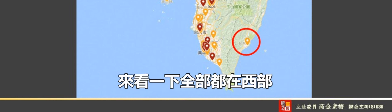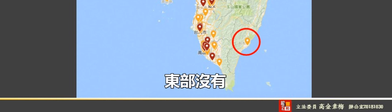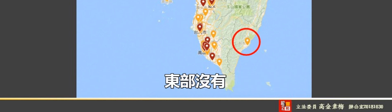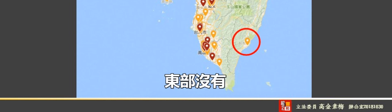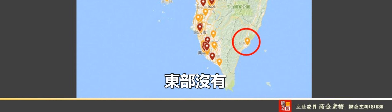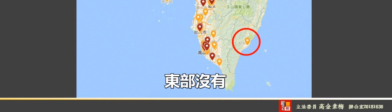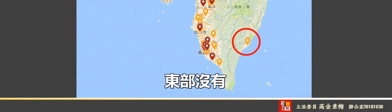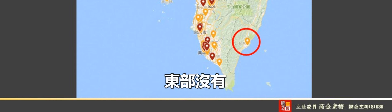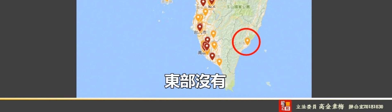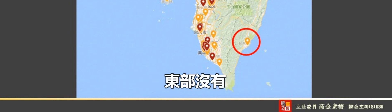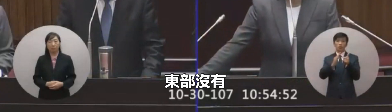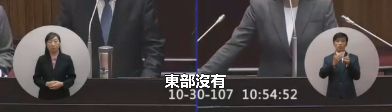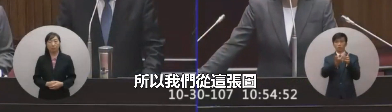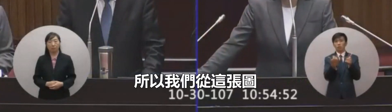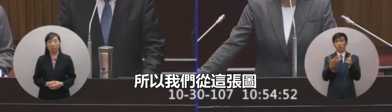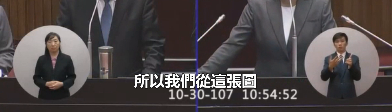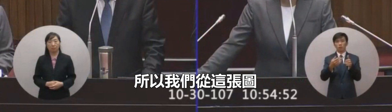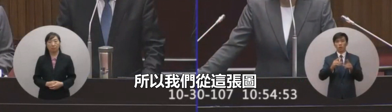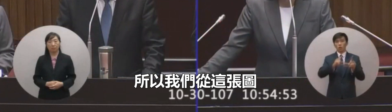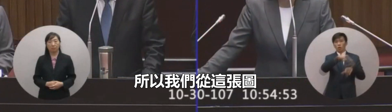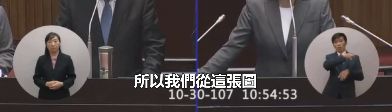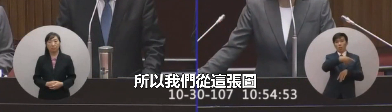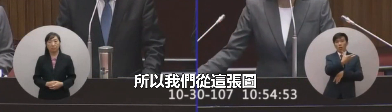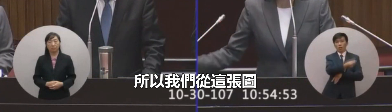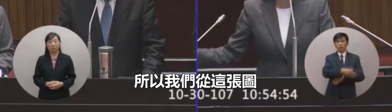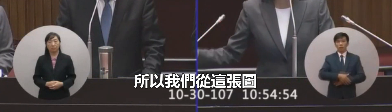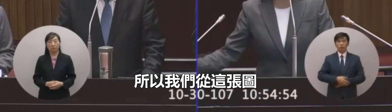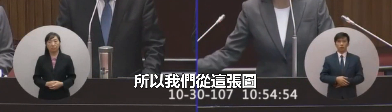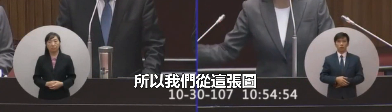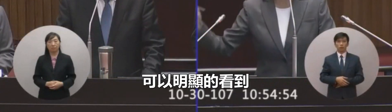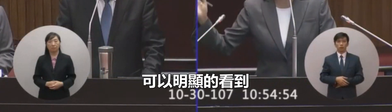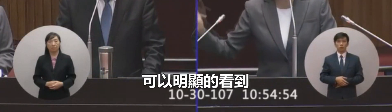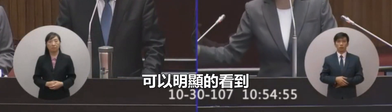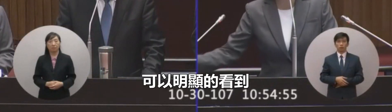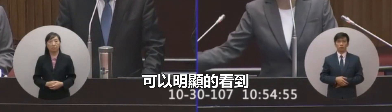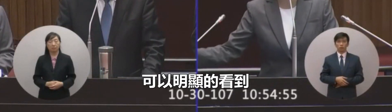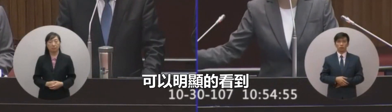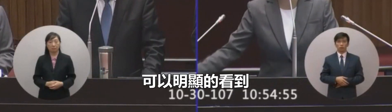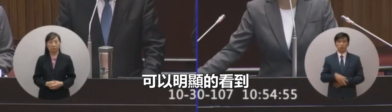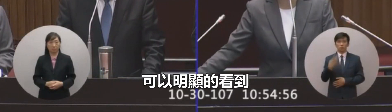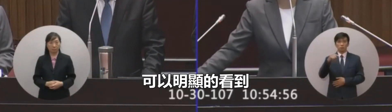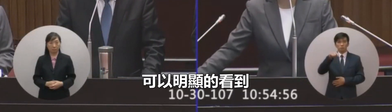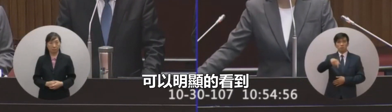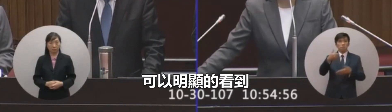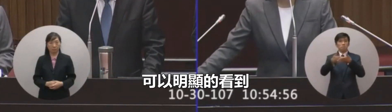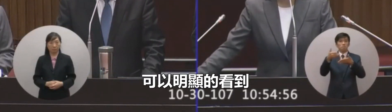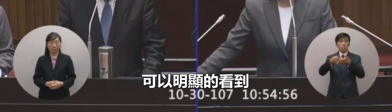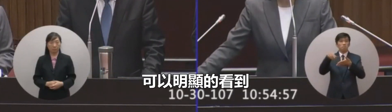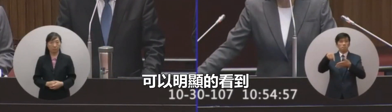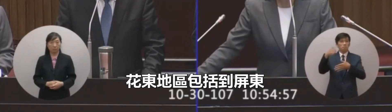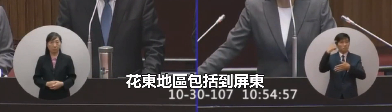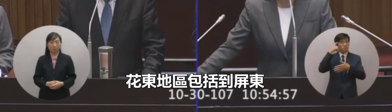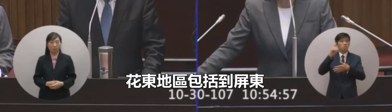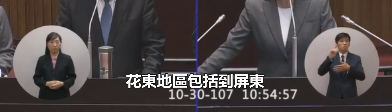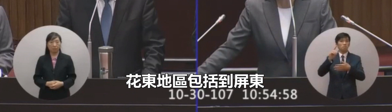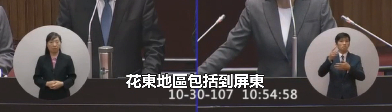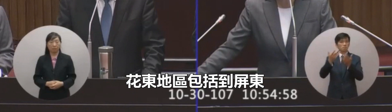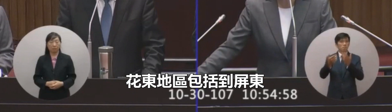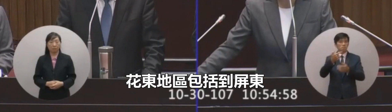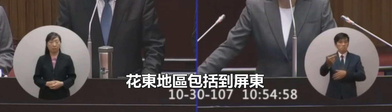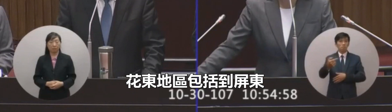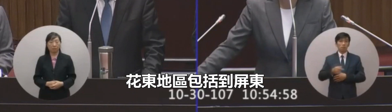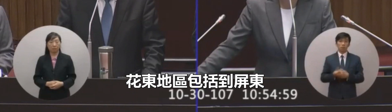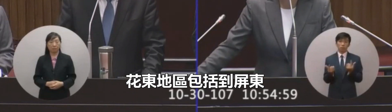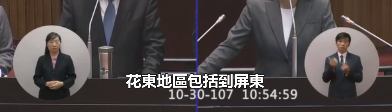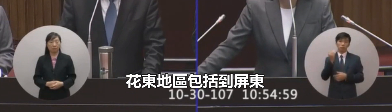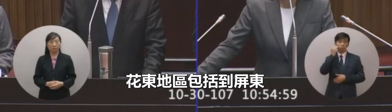部，东部没有。所以我们从这张图可以明显的看到，花东地区